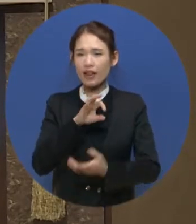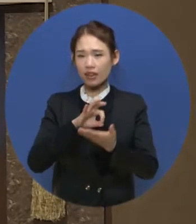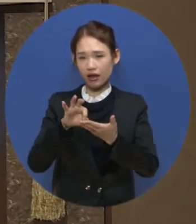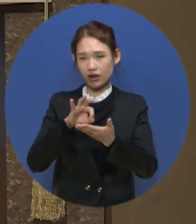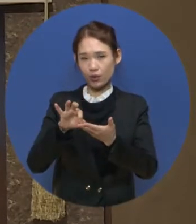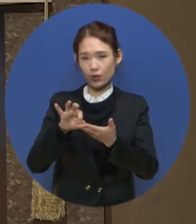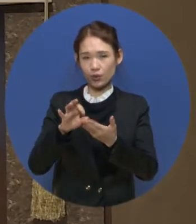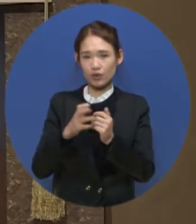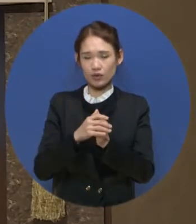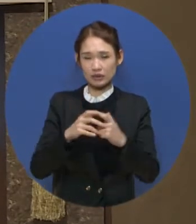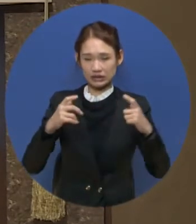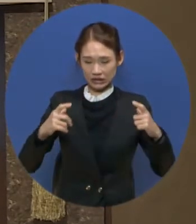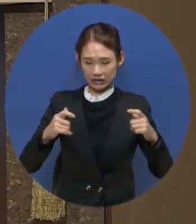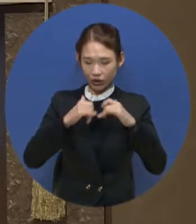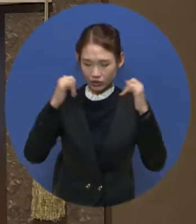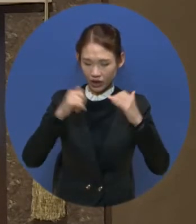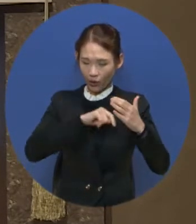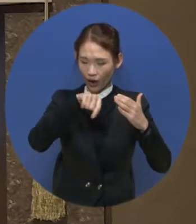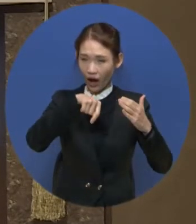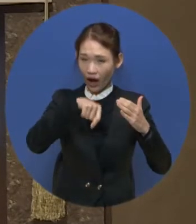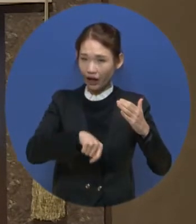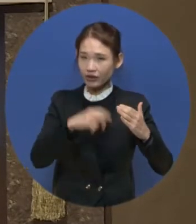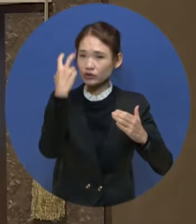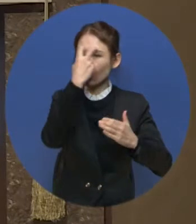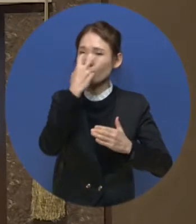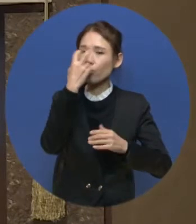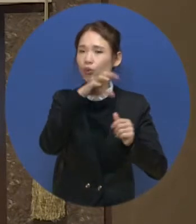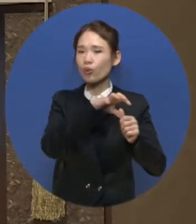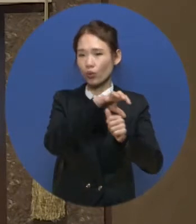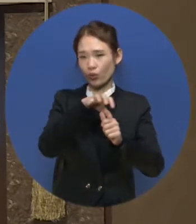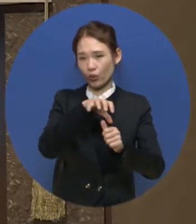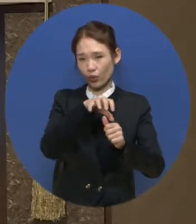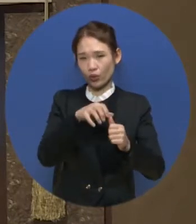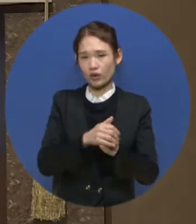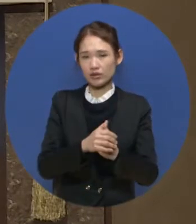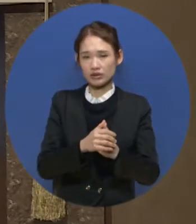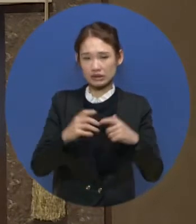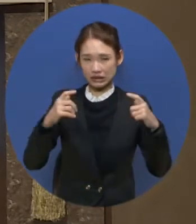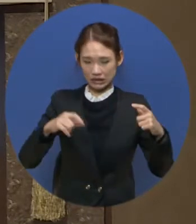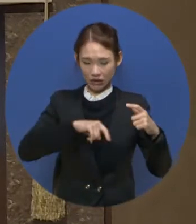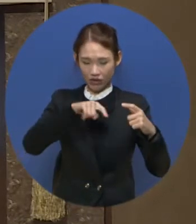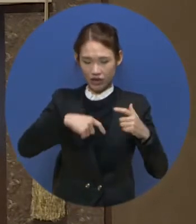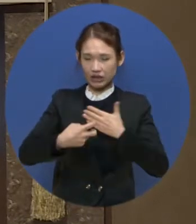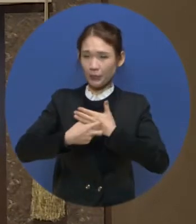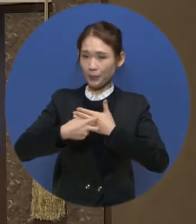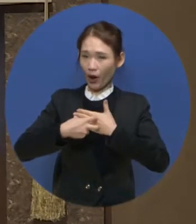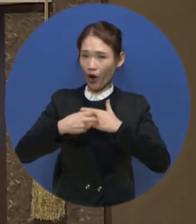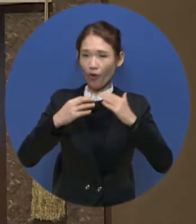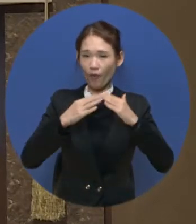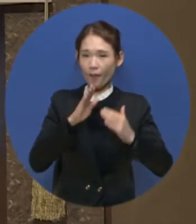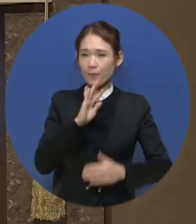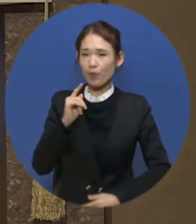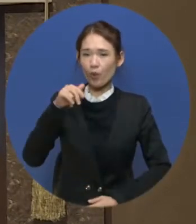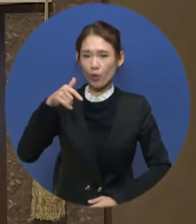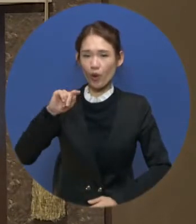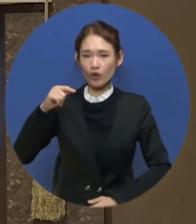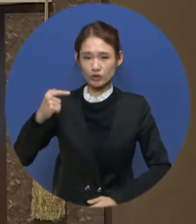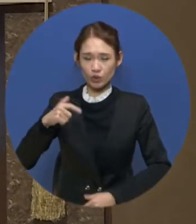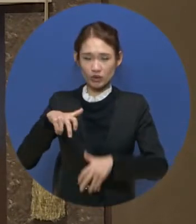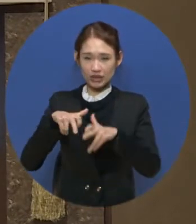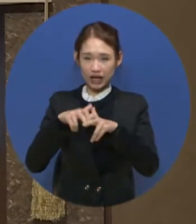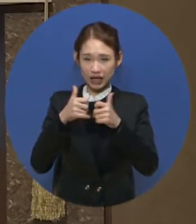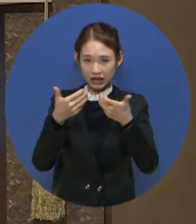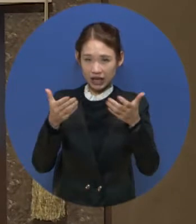지역사회 안에서 이제 보호를 하자는 이런 건데요. 저희가 이제 또 지역에 있는 병원, 보건소, 또 이렇게 장애인